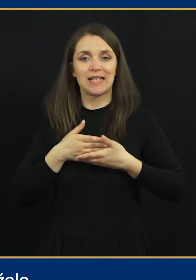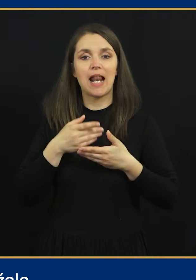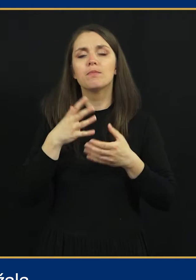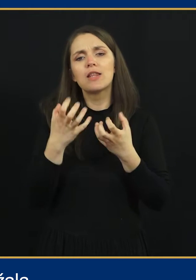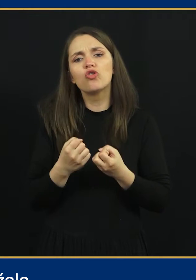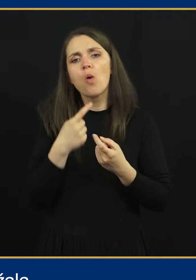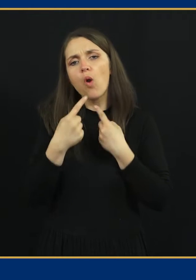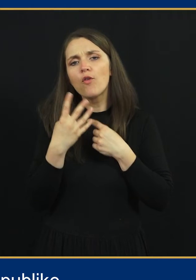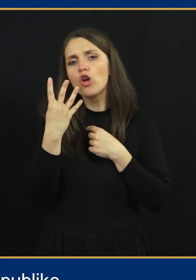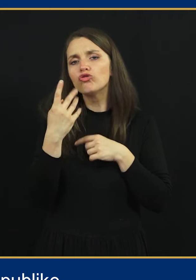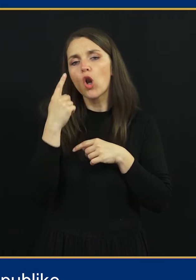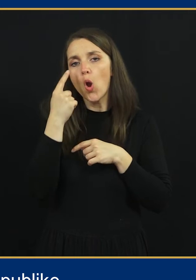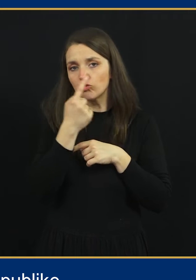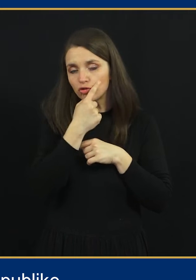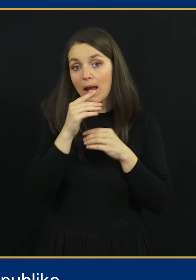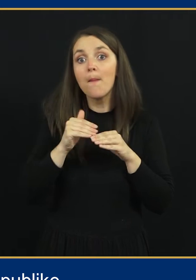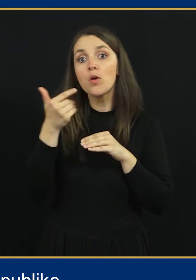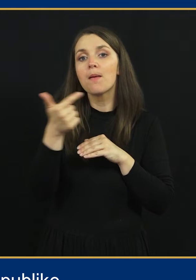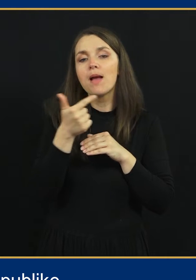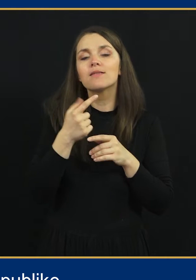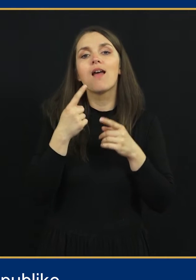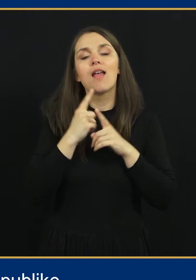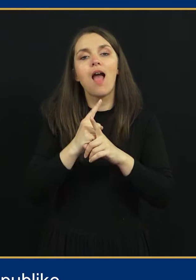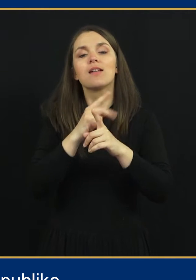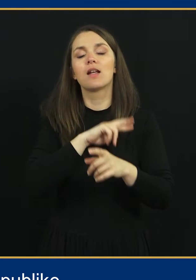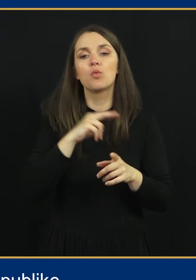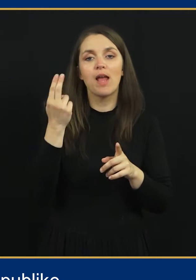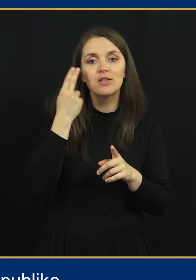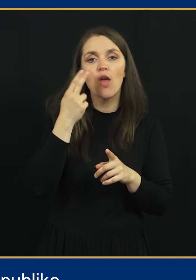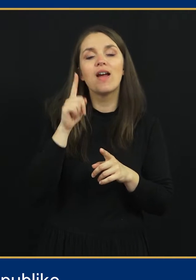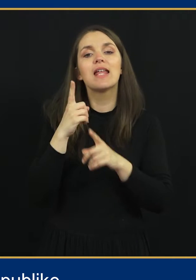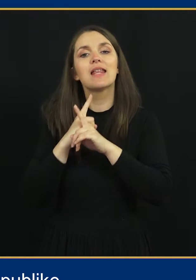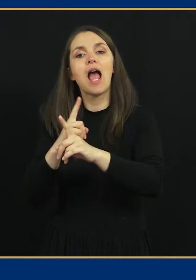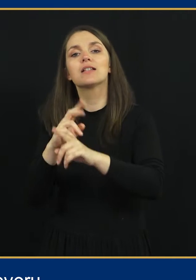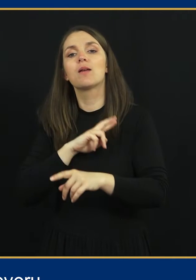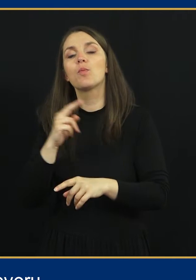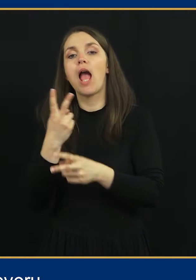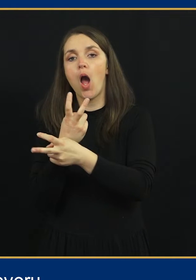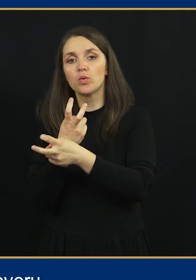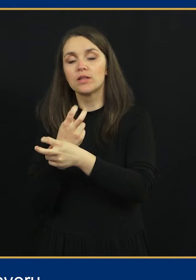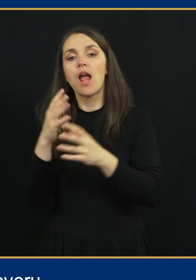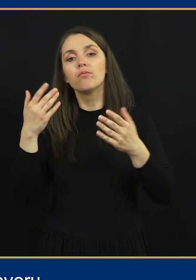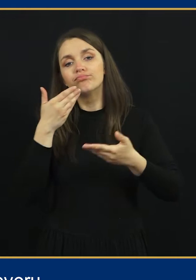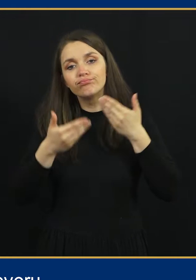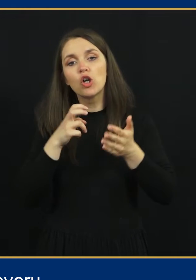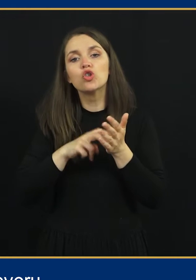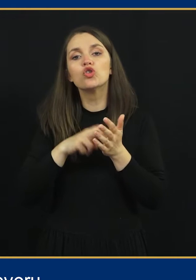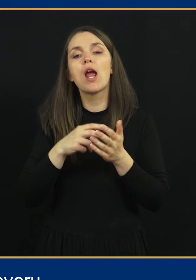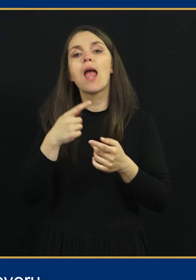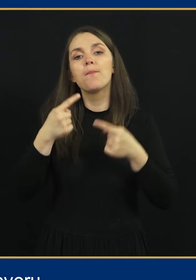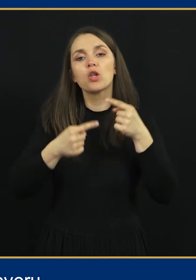pogovoru na 4 oči, zatem pa sta se delegaciji Republike Slovenije in Republike Avstrije sešli še na